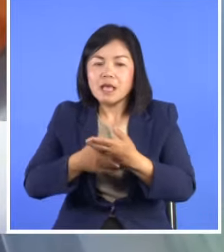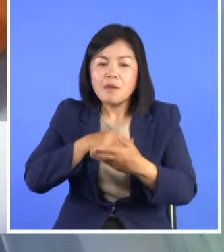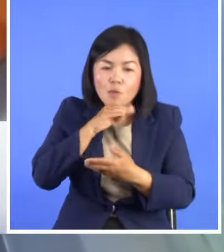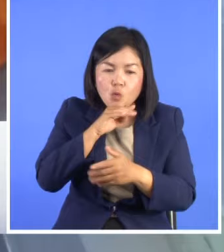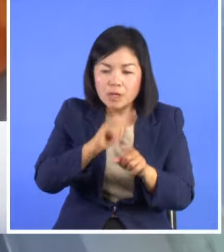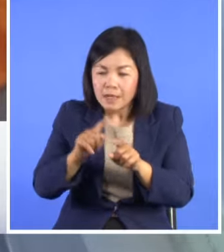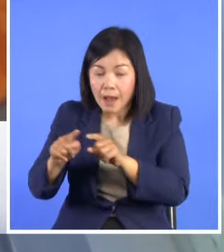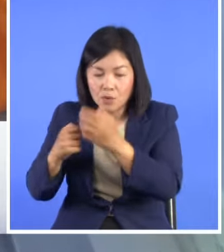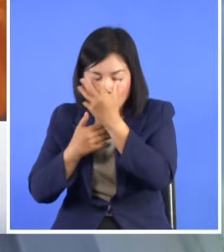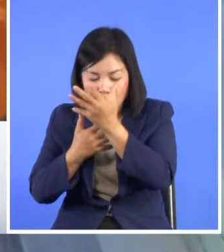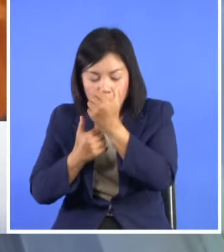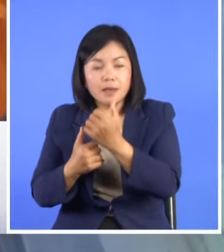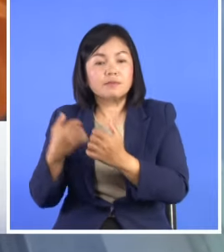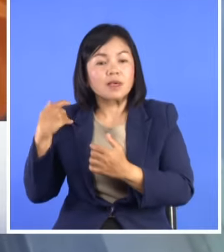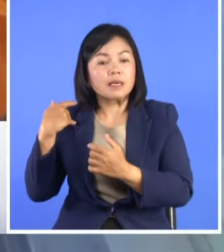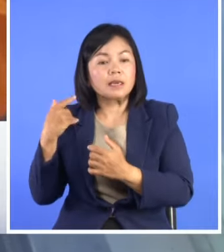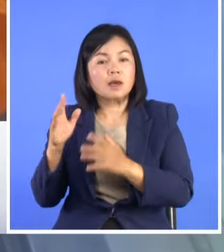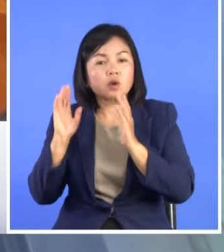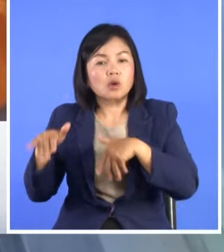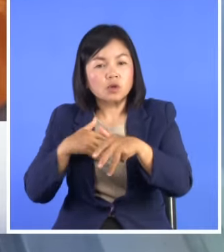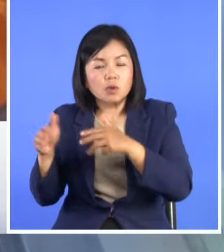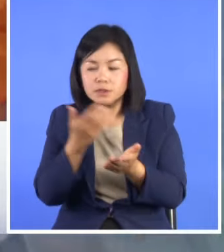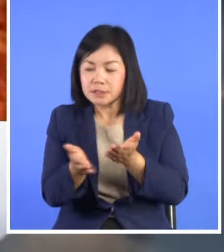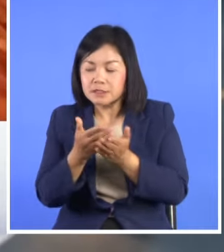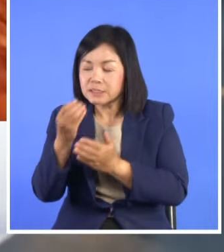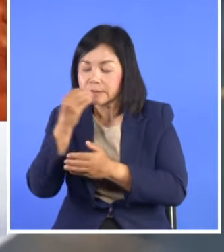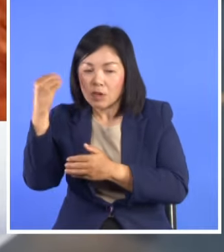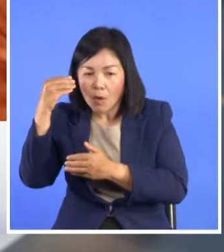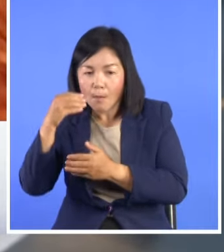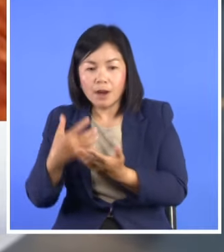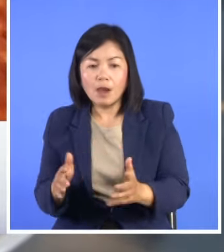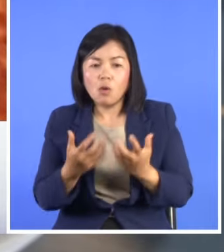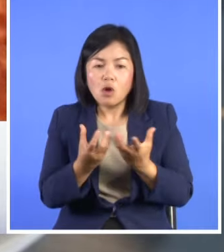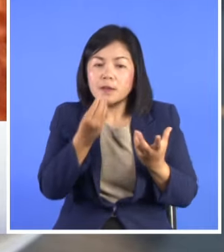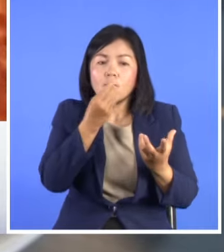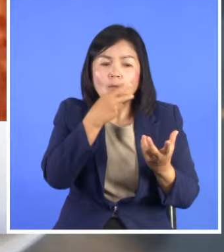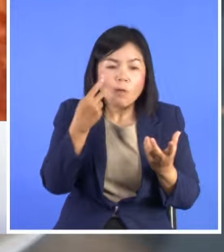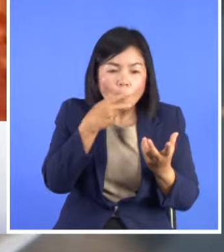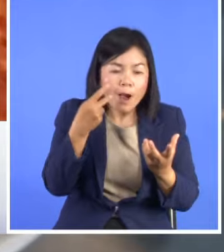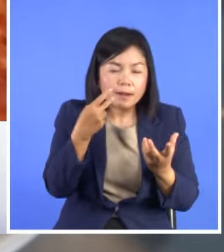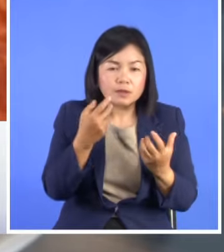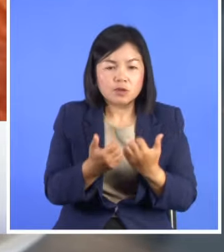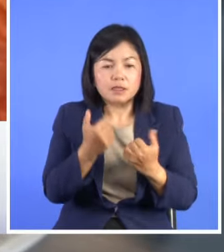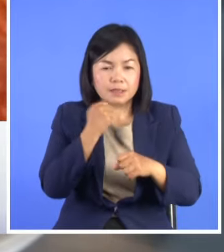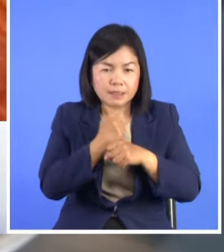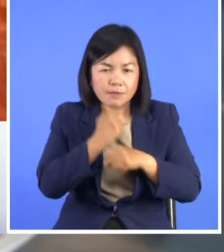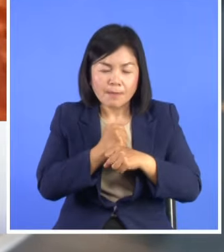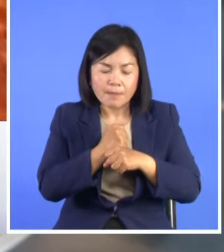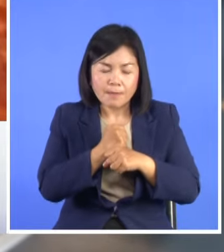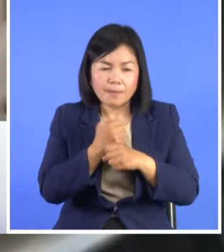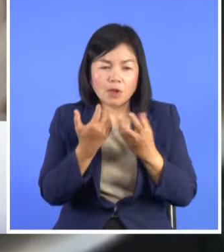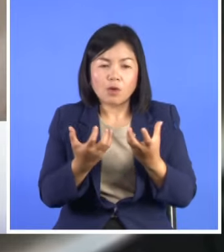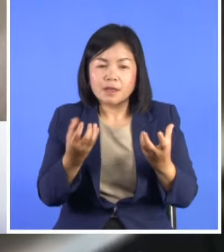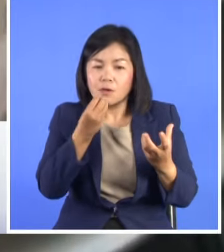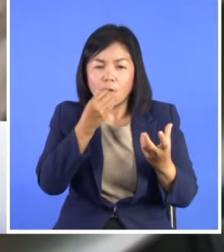ลูกค้าติดใจพอสมควรคนในละแวกนี้อุดหนุนเป็นประจำส่วนขนมเนี่ยถังแตกหรือถังทองที่เขาเรียกกันเนี่ยนะคะ